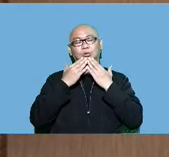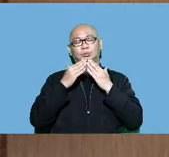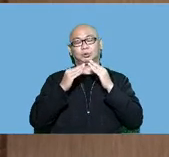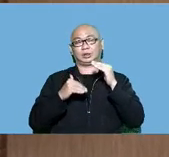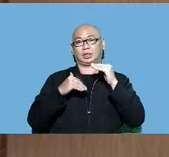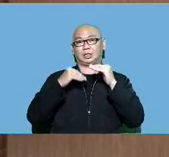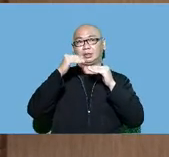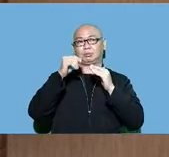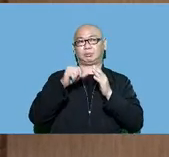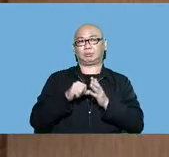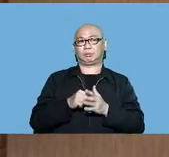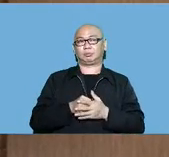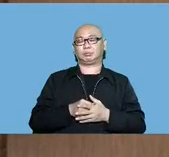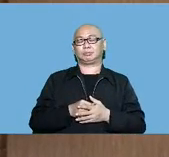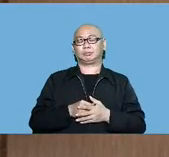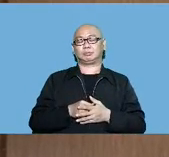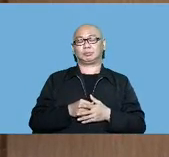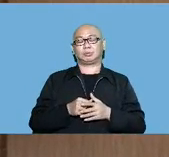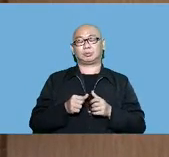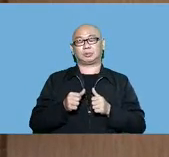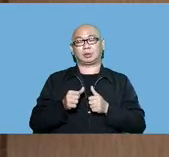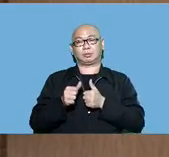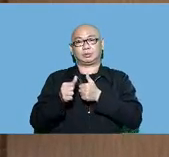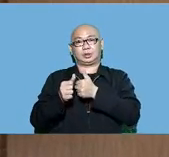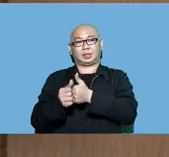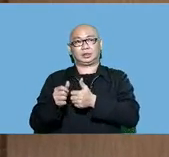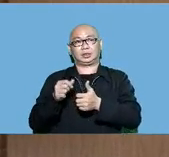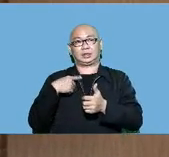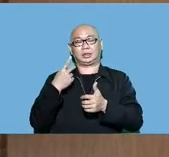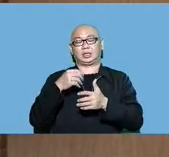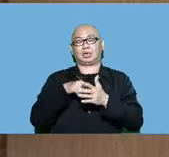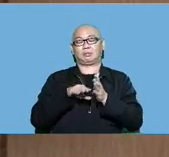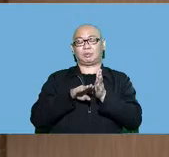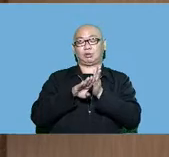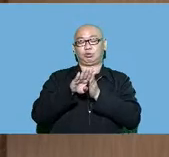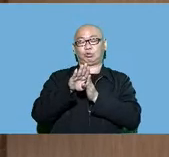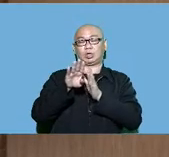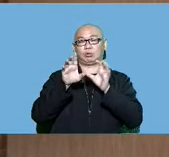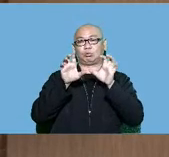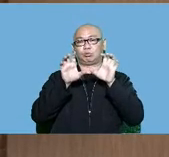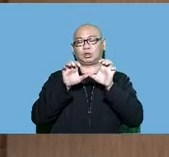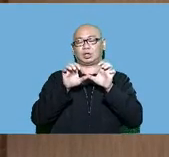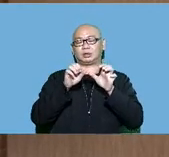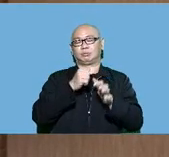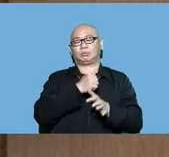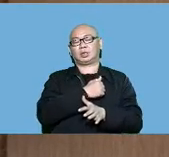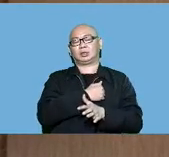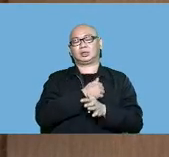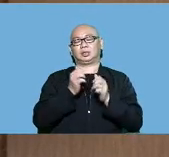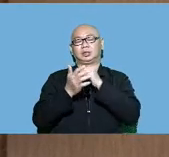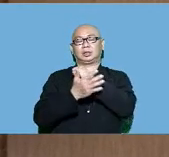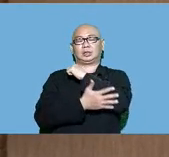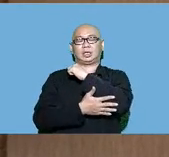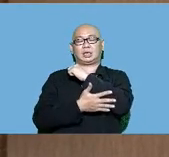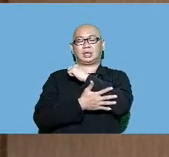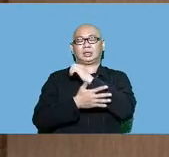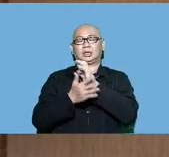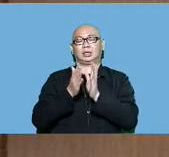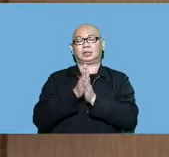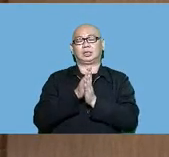meningkatkan pengabdian kita dalam memajukan UNES, bangsa, negara, dan